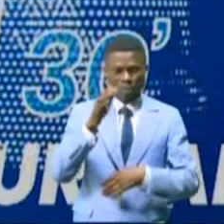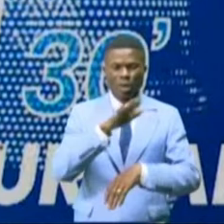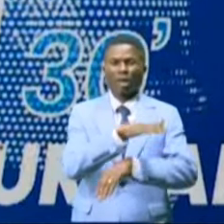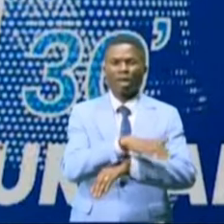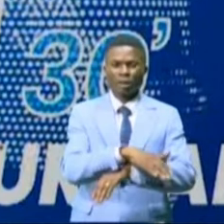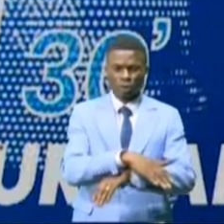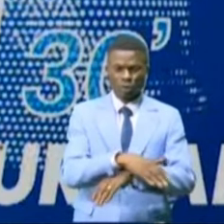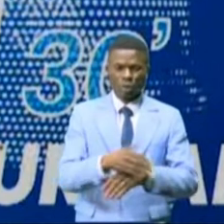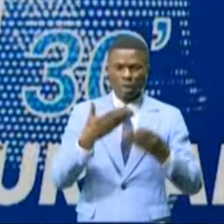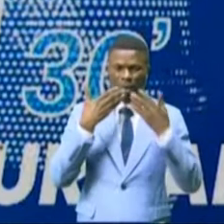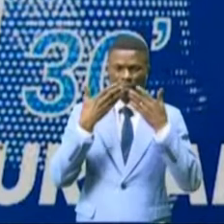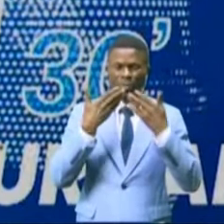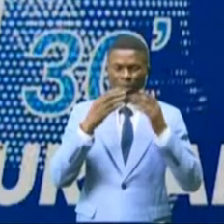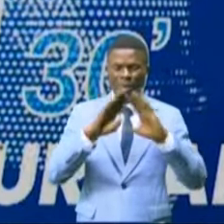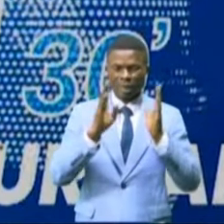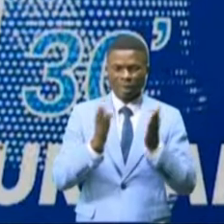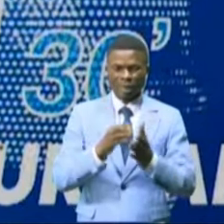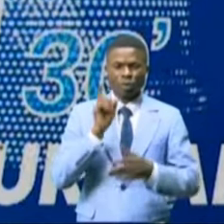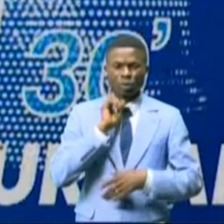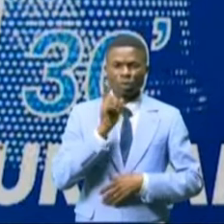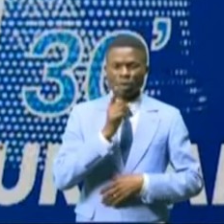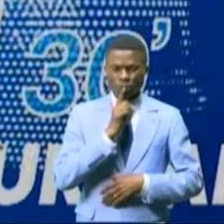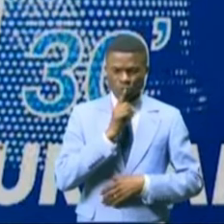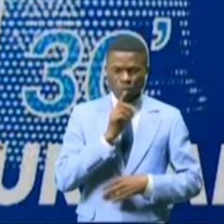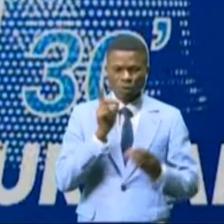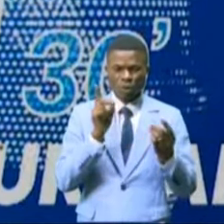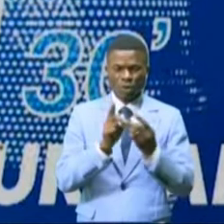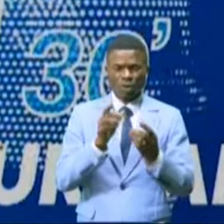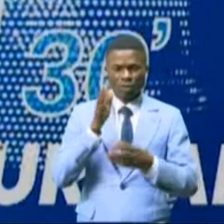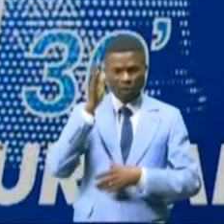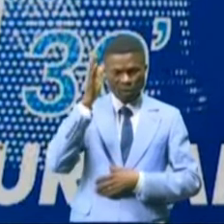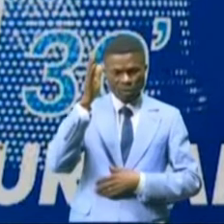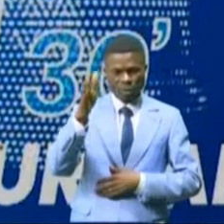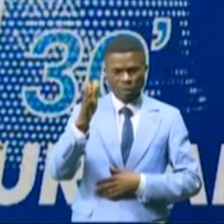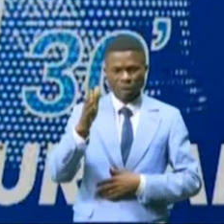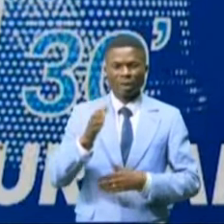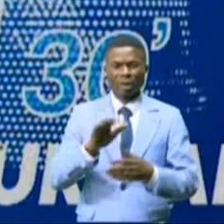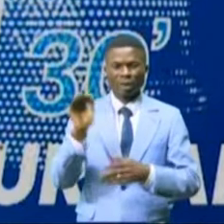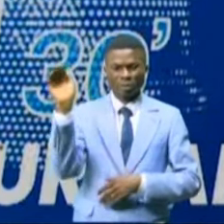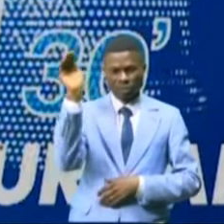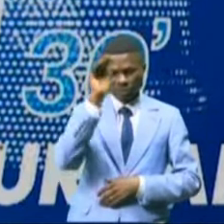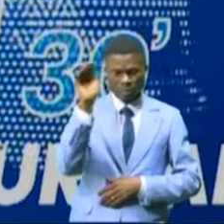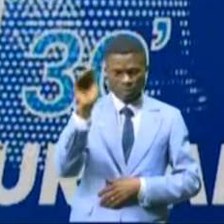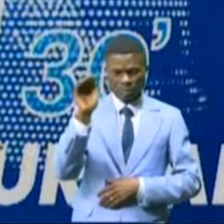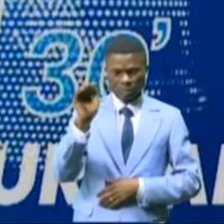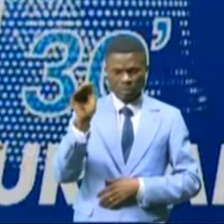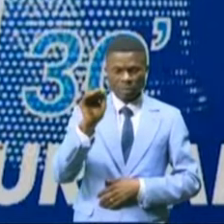la technique. L'information continue sur nos antennes en français dans les quatre langues nationales. Retrouvez à